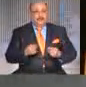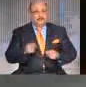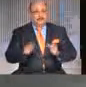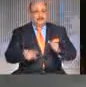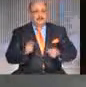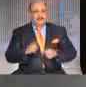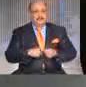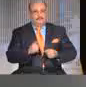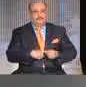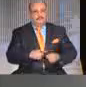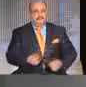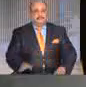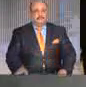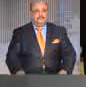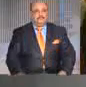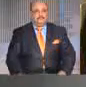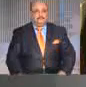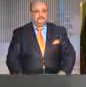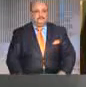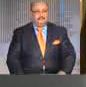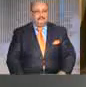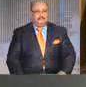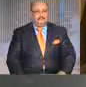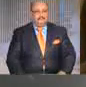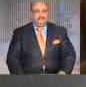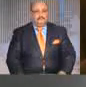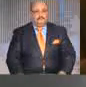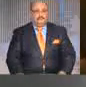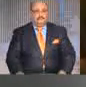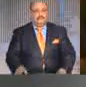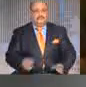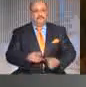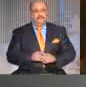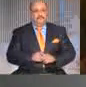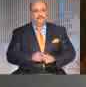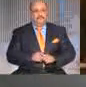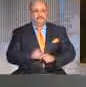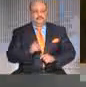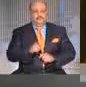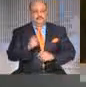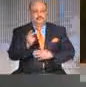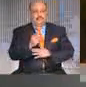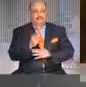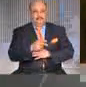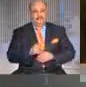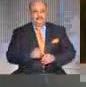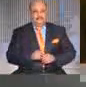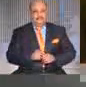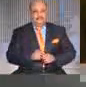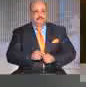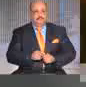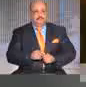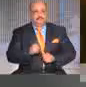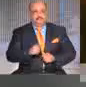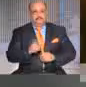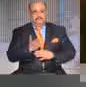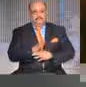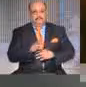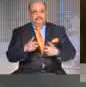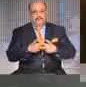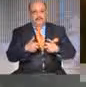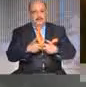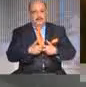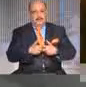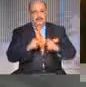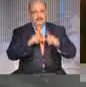فخصص لها معرض بقاعة الأخبار. سميته اللعبة الكبرى جران جو. بعد 14 جانفي بينسير حسينا